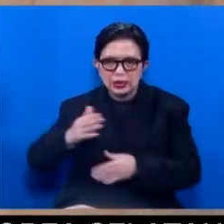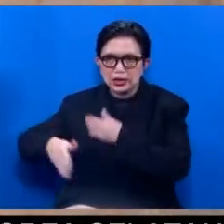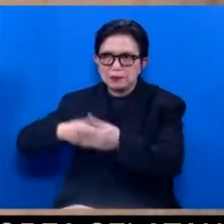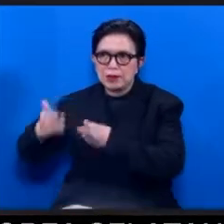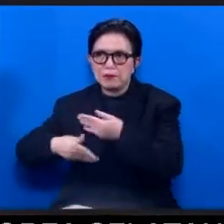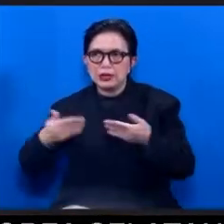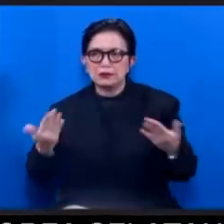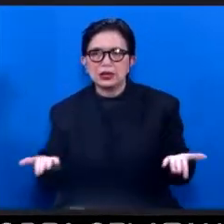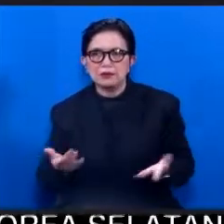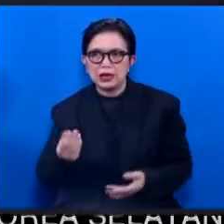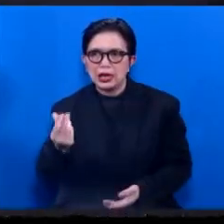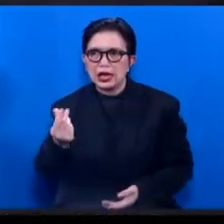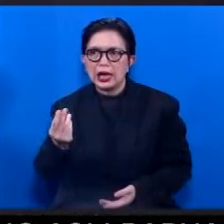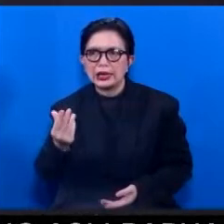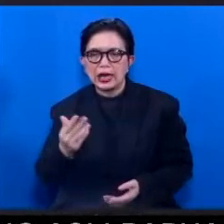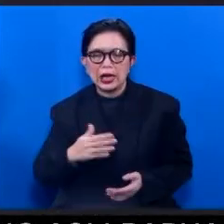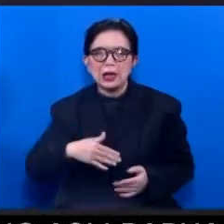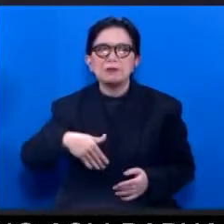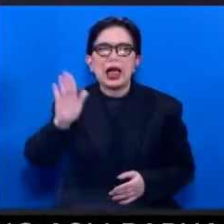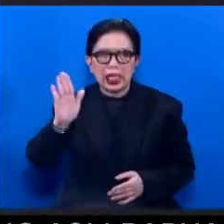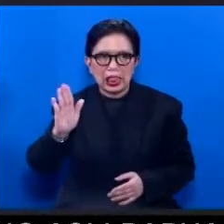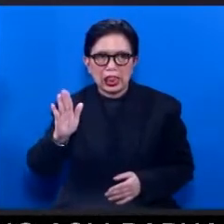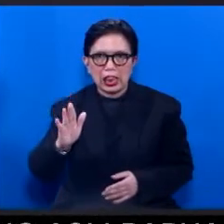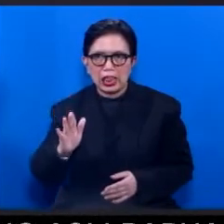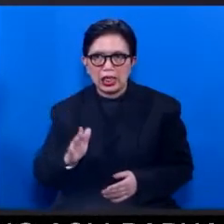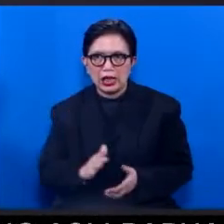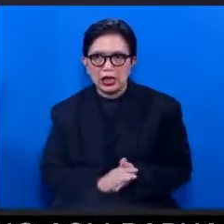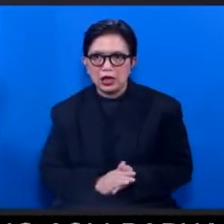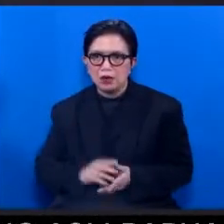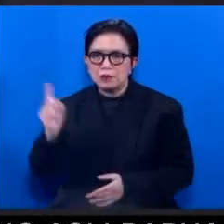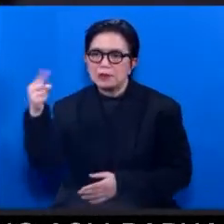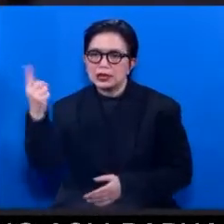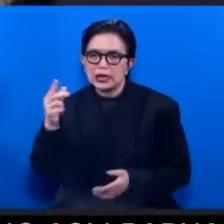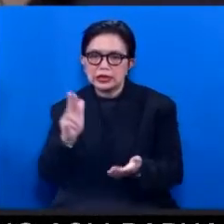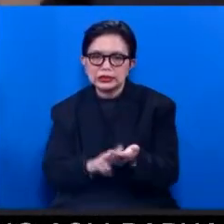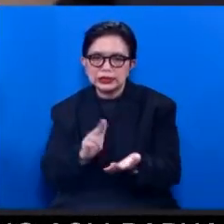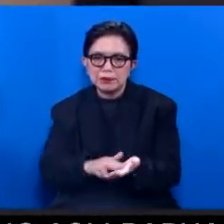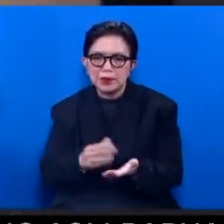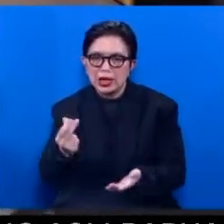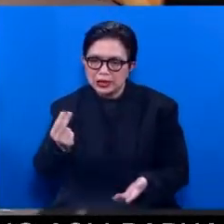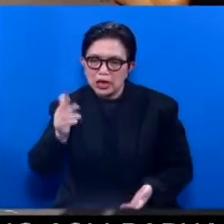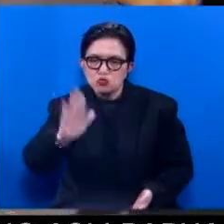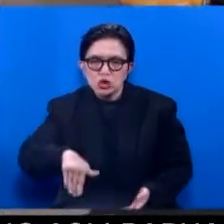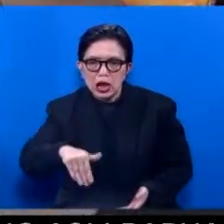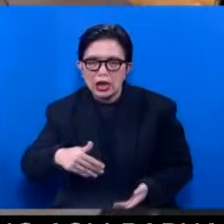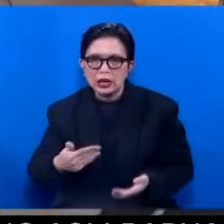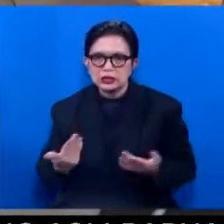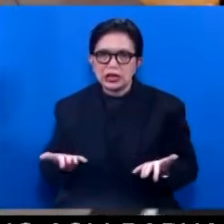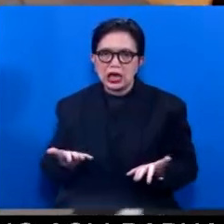Pak. Jadi 1.500, Pak jual tetap 1.200, Mama tambah itu. Ya beli lagi nomor